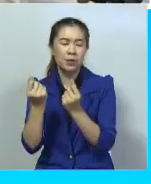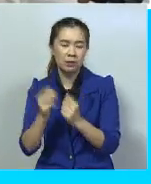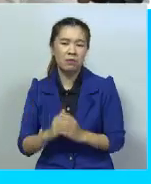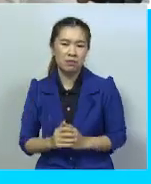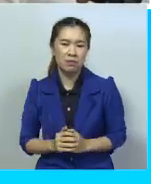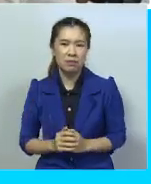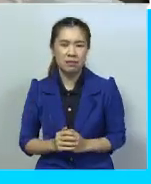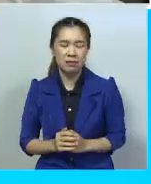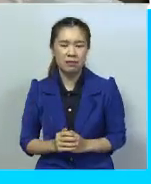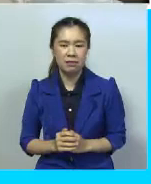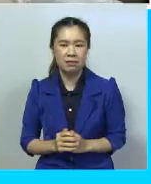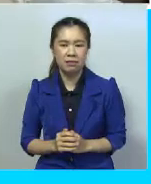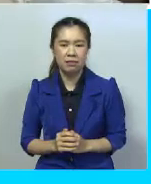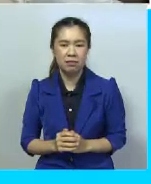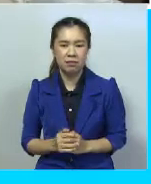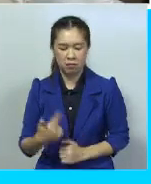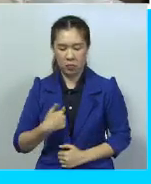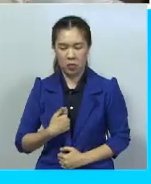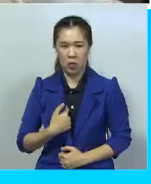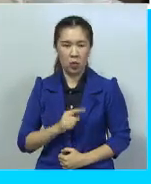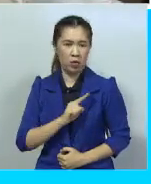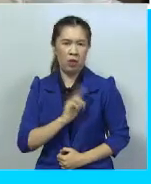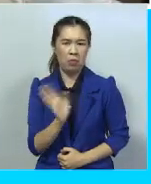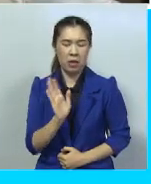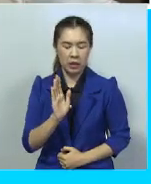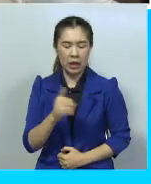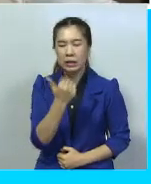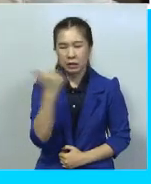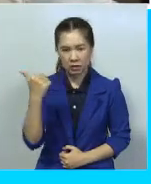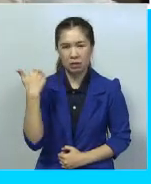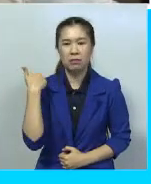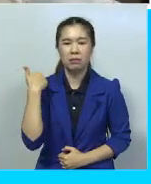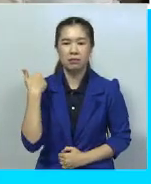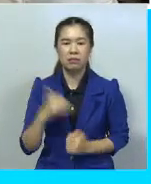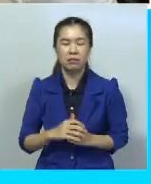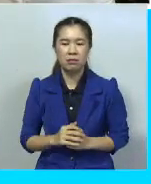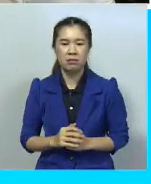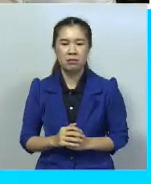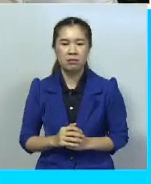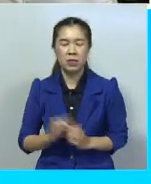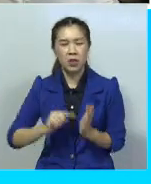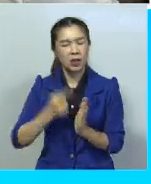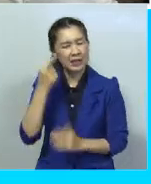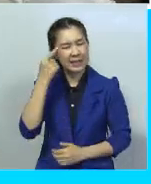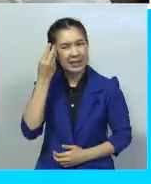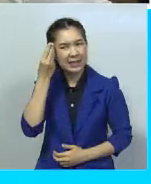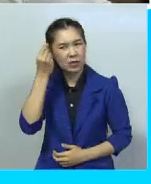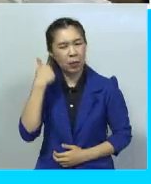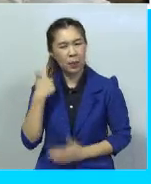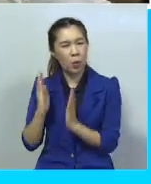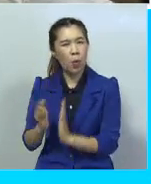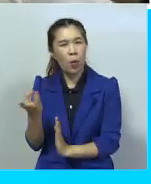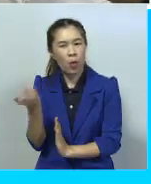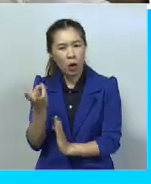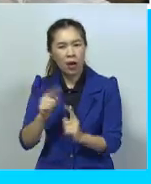แล้วอะไรประมาณเนี้ยค่ะไม่ใช่หนูคนเดียวค่ะก็มีหลายคนอย่างเงี้ยค่ะก็คือตอนแรกคิดว่ามีไม่กี่คนอะไรค่ะ